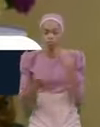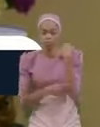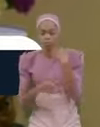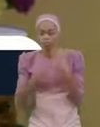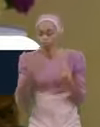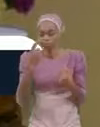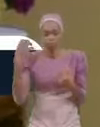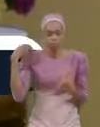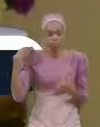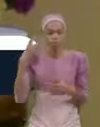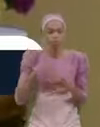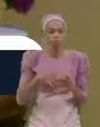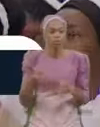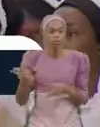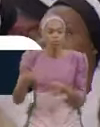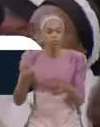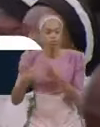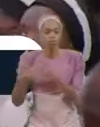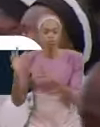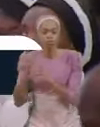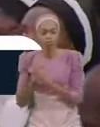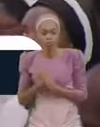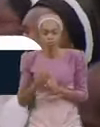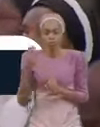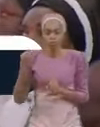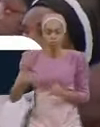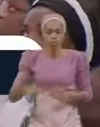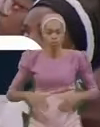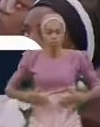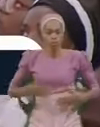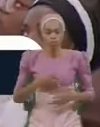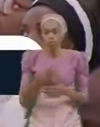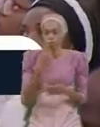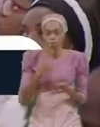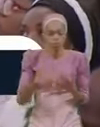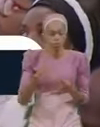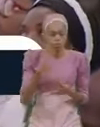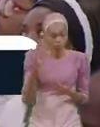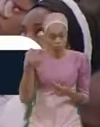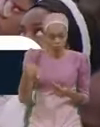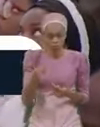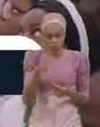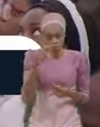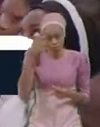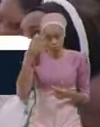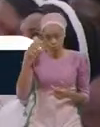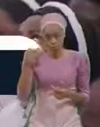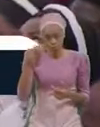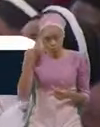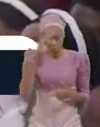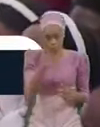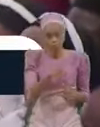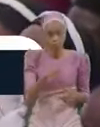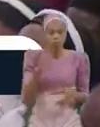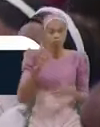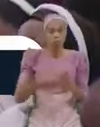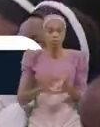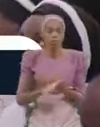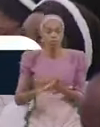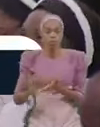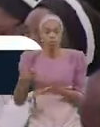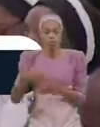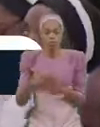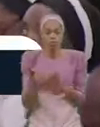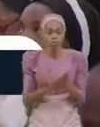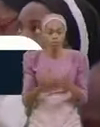l'éprouver maître que dois-je faire pour hériter la vie éternelle Jésus lui répond lui dit qu'est-ce qu'est-il écrit dans la loi